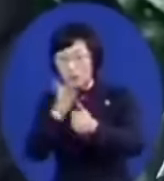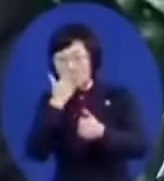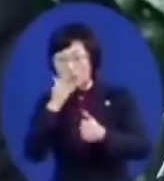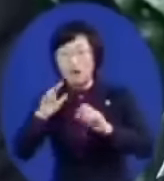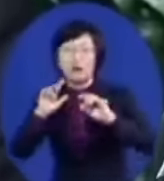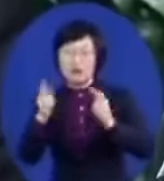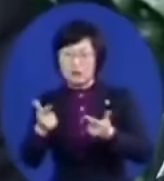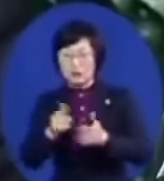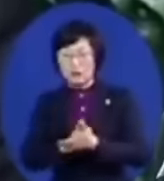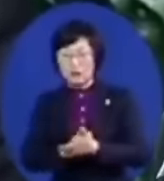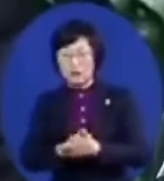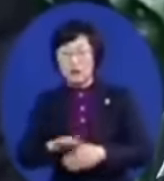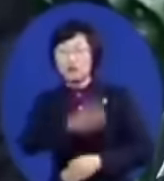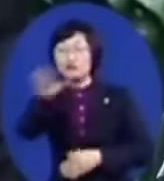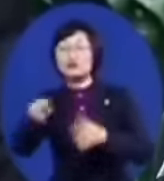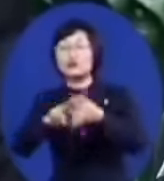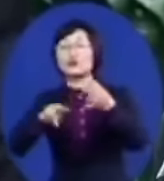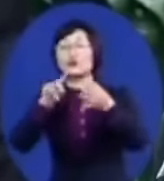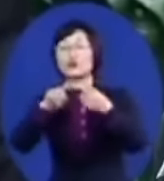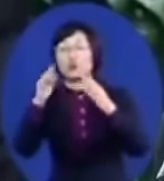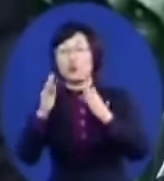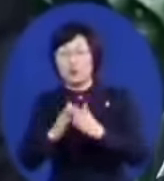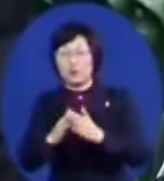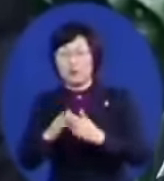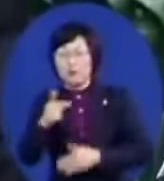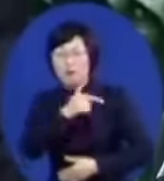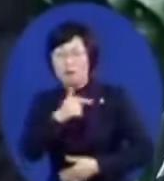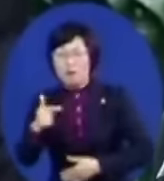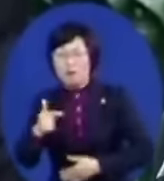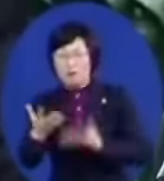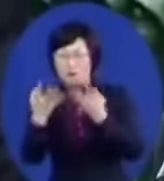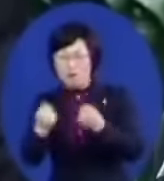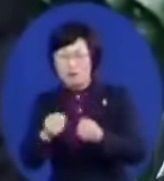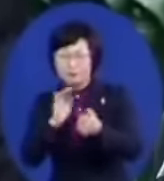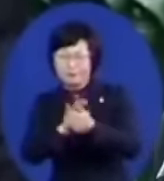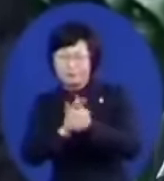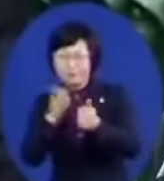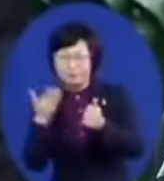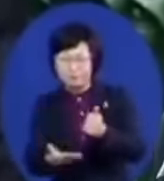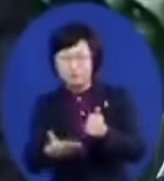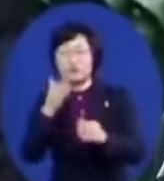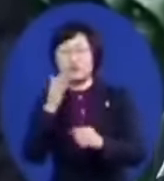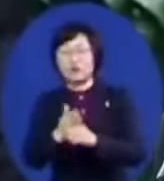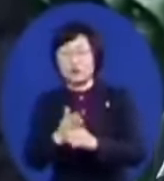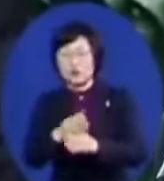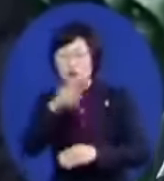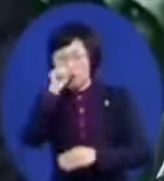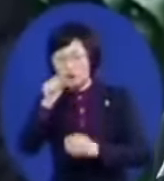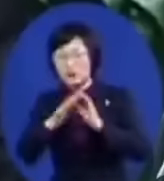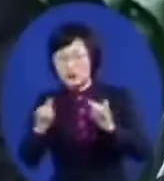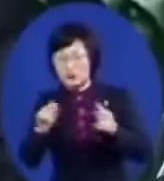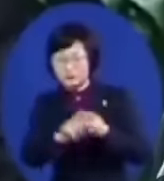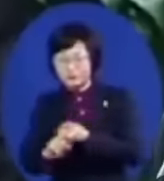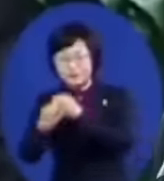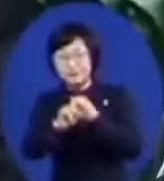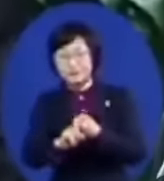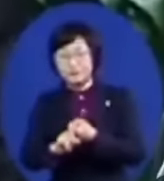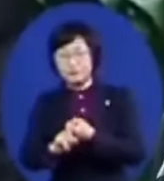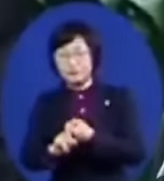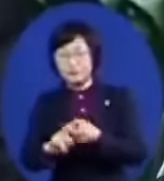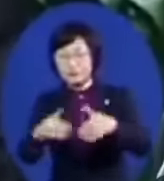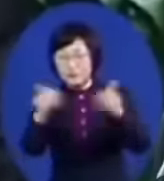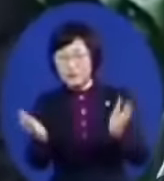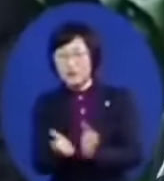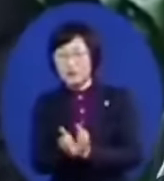교회가 굉장히 많은 구제를 하고 있는 것입니다. 선한 사람들을 보내가지고서